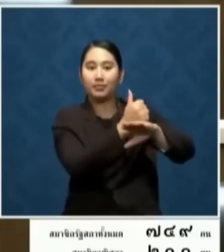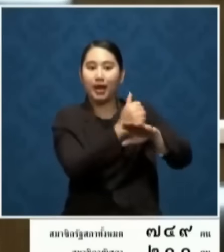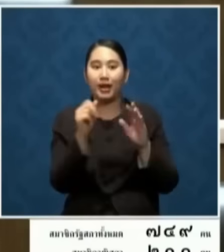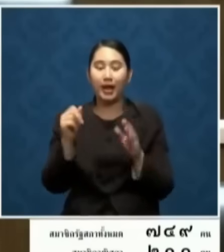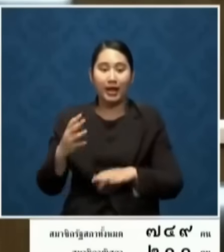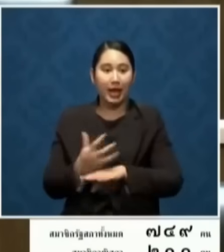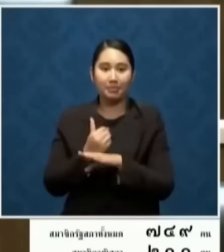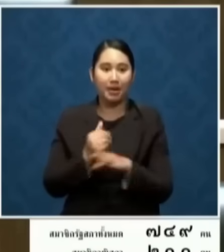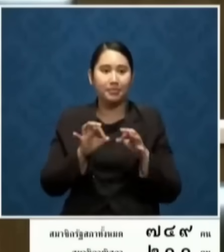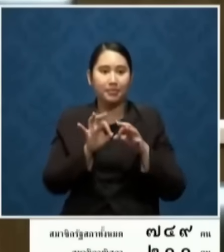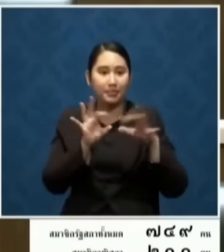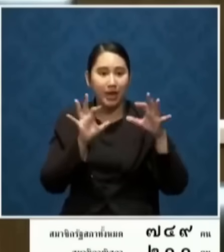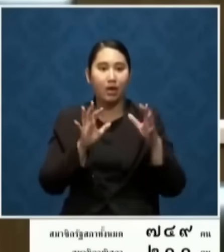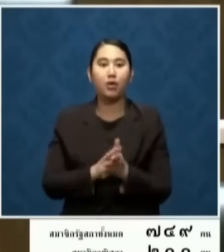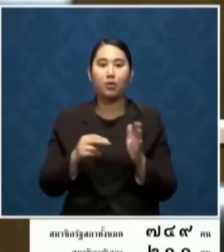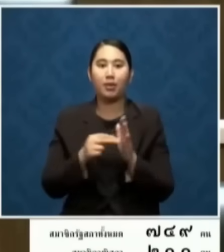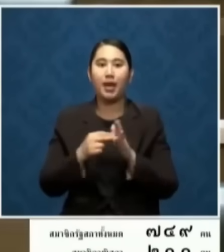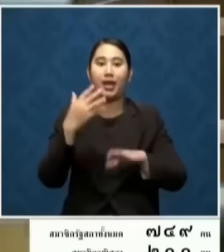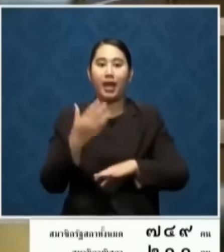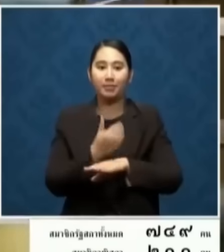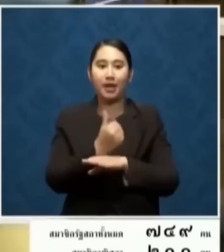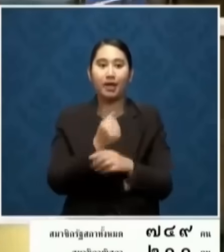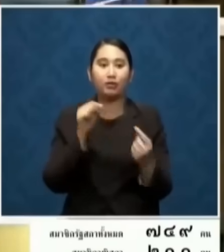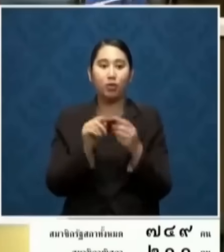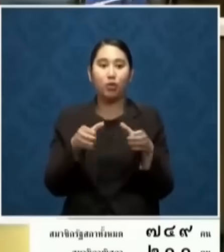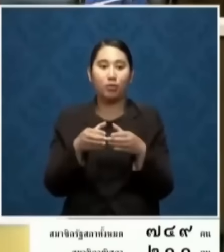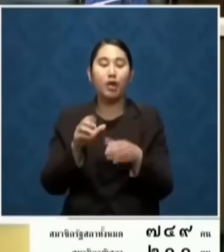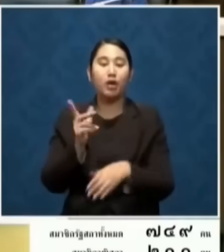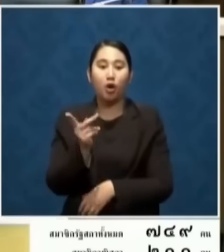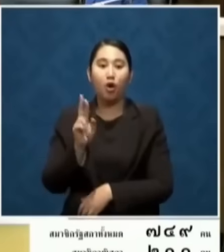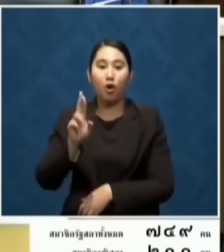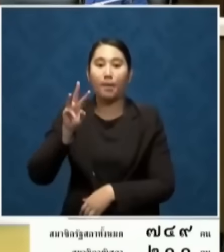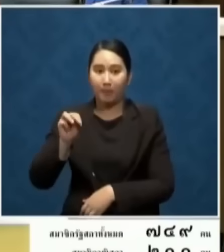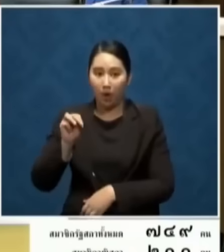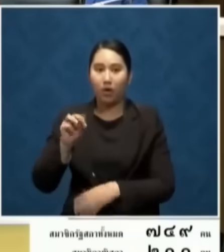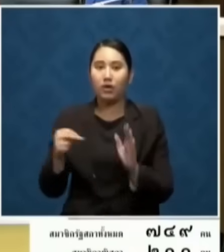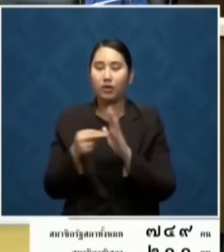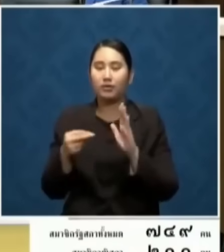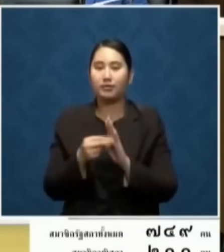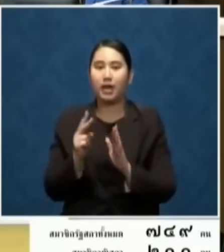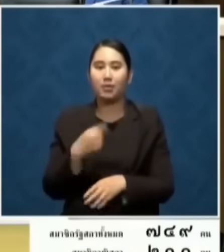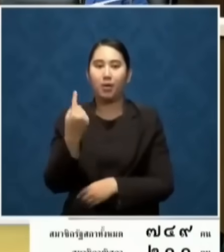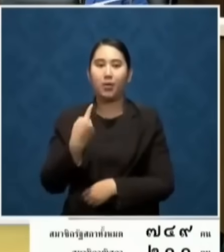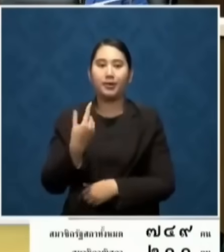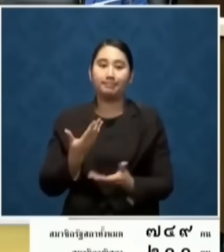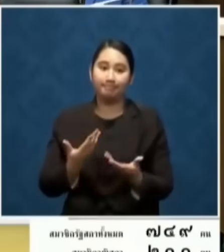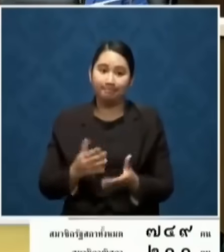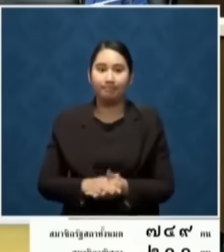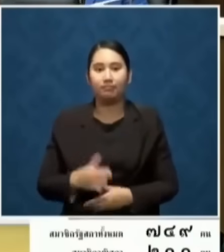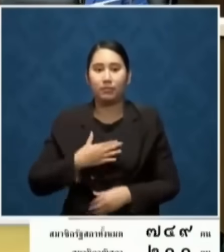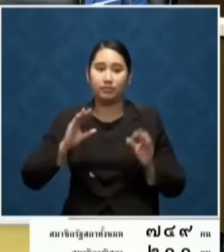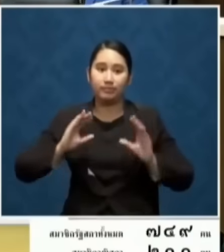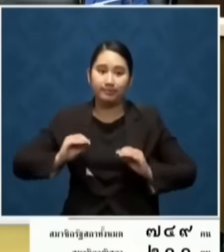านมาพรรคก้าวไกลยืนยันชัดเจนทั้งเรื่องของการปฏิรูปตำรวจการนำเอาเทคโนโลยีมาช่วยบริหารจัดการกับประเทศเ